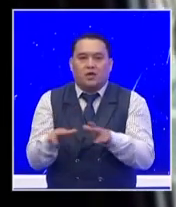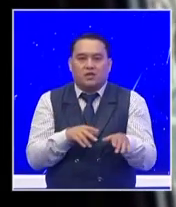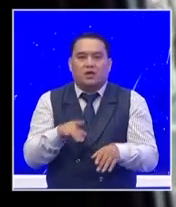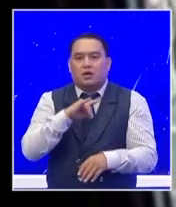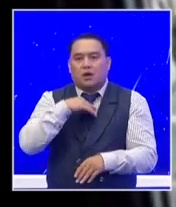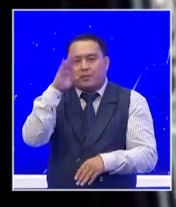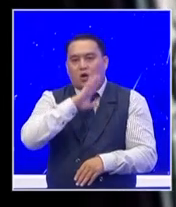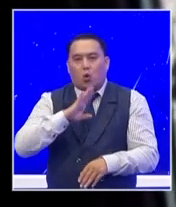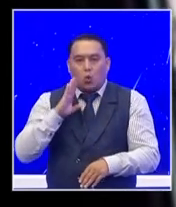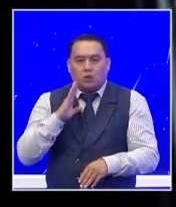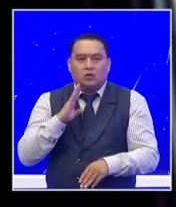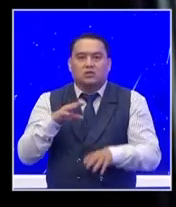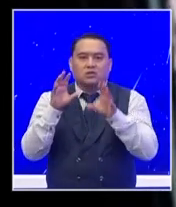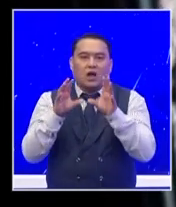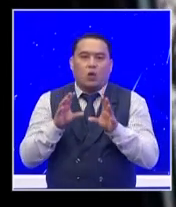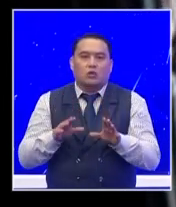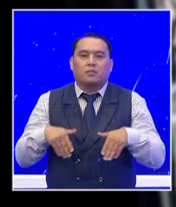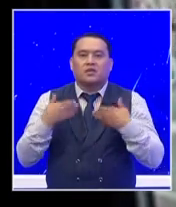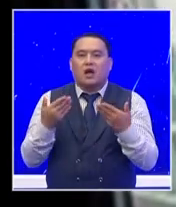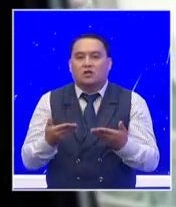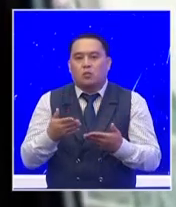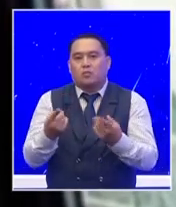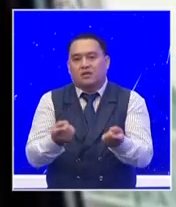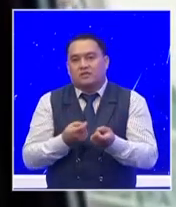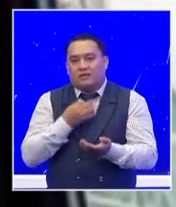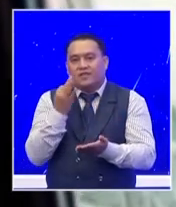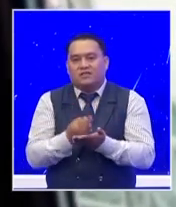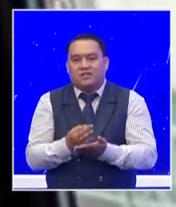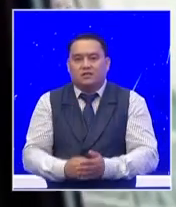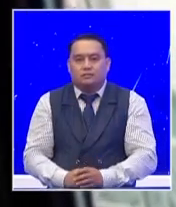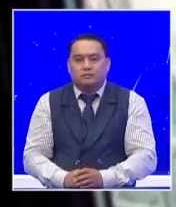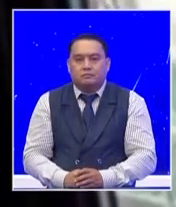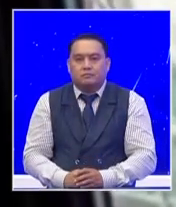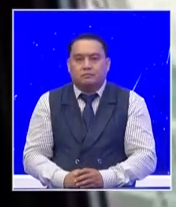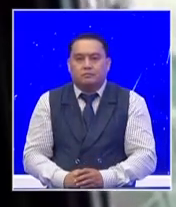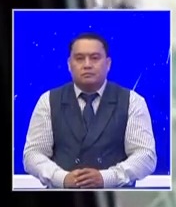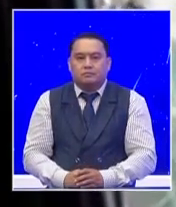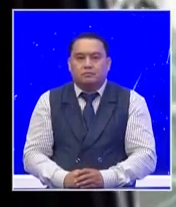с родителями ребенка. Законные представители будут привлечены к ответственности.